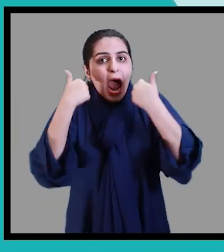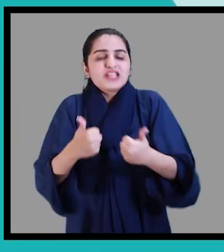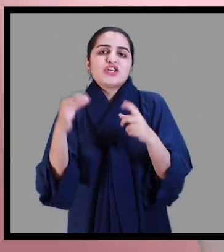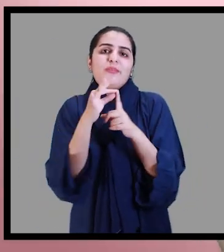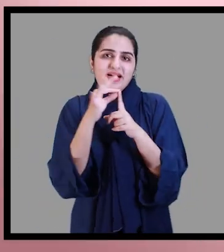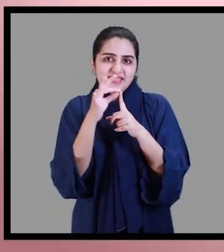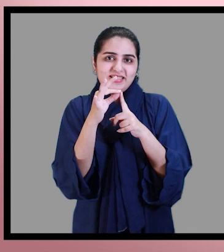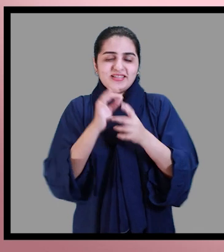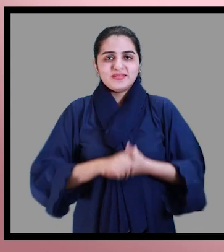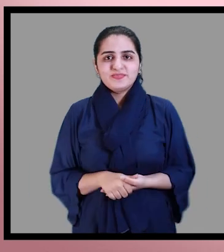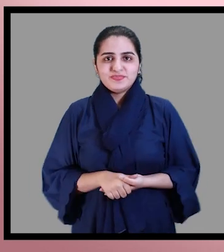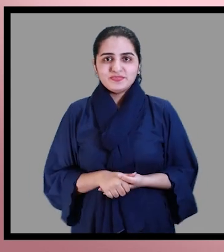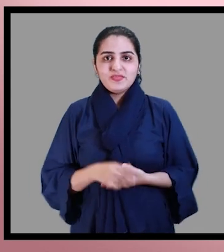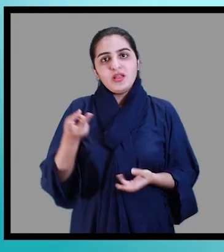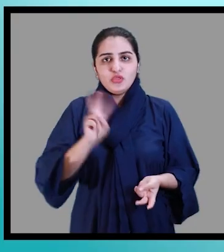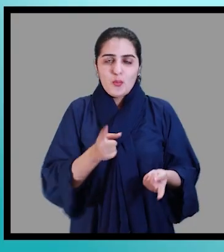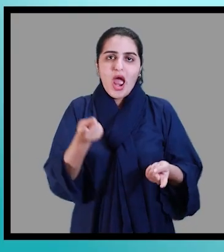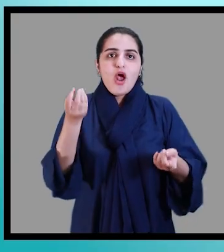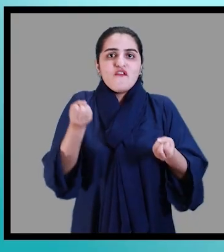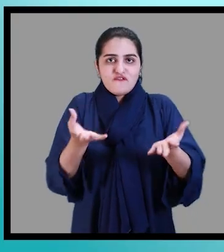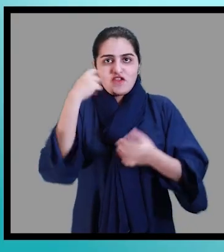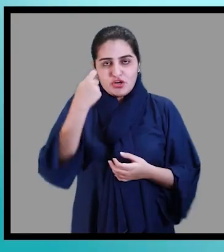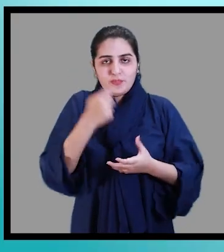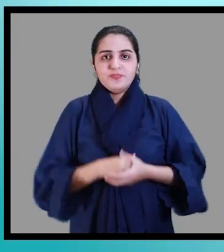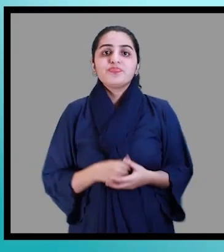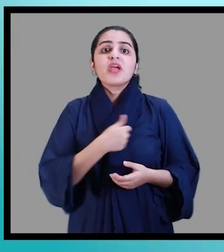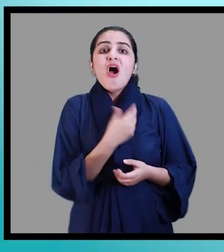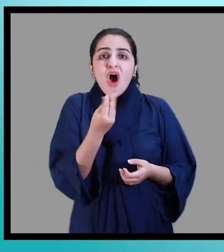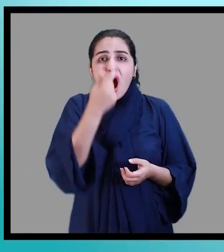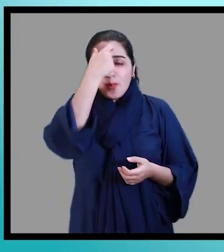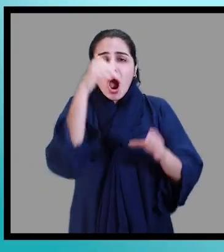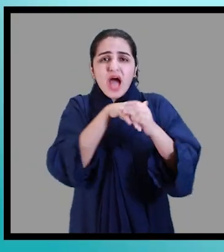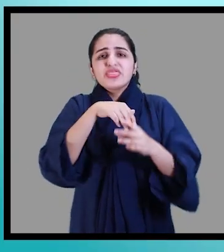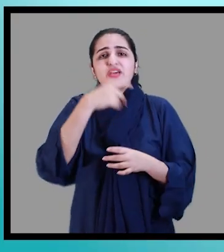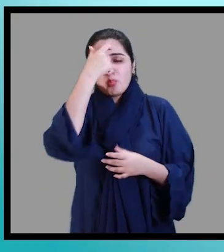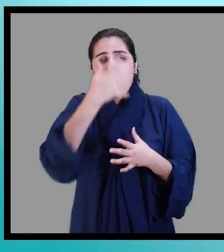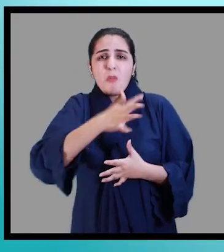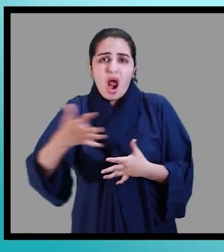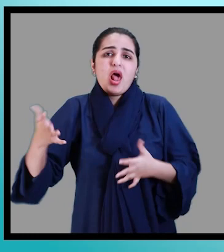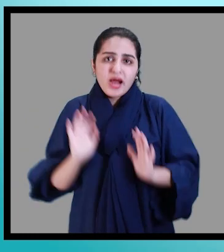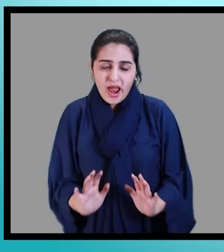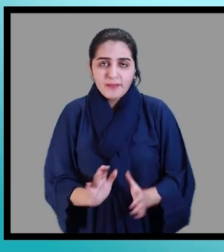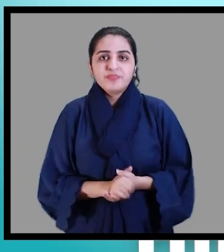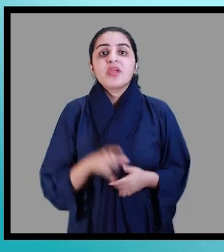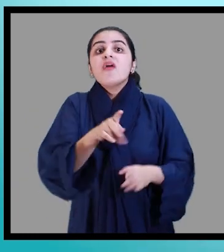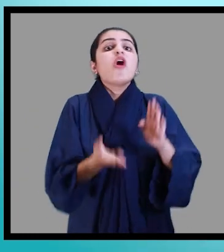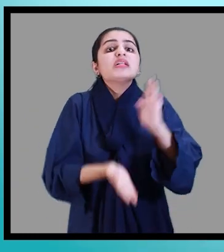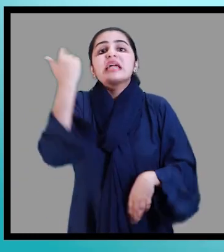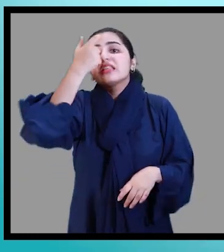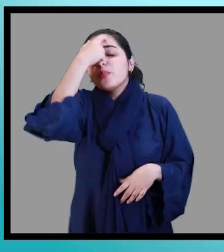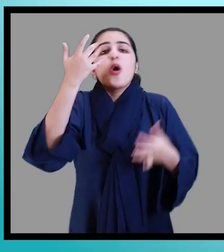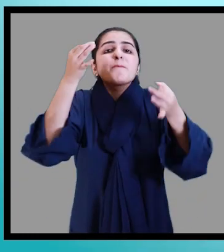पाकिस्तान। बैक टू द प्रोग्राम। वैसे तो हार्ट फेलियर की मुख्तलिफ वजूहात हो सकती है, लेकिन सबसे अहम वजह हाई ब्लड